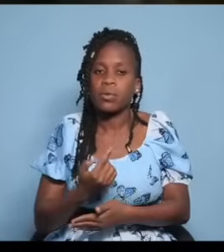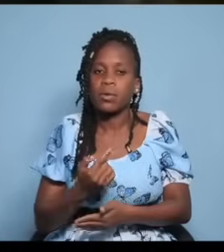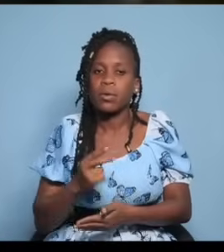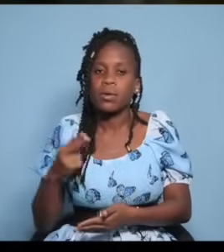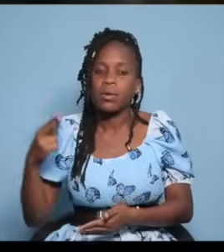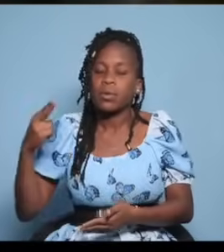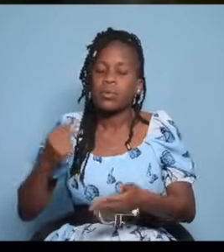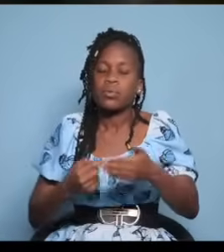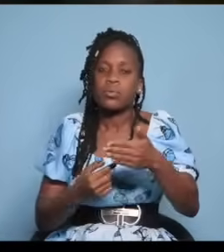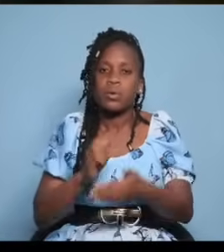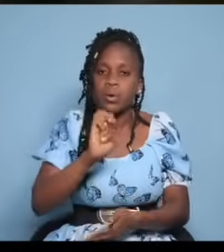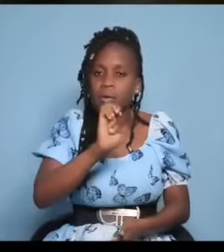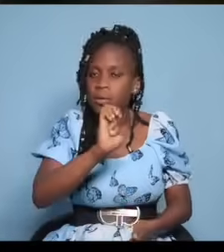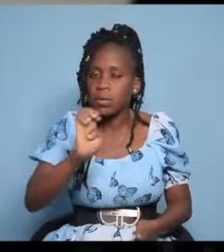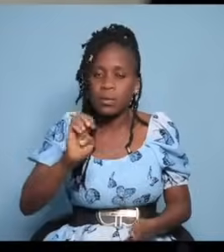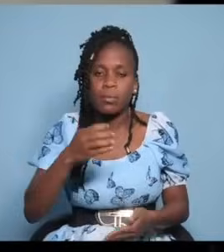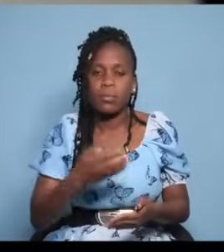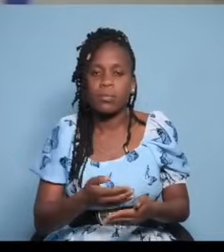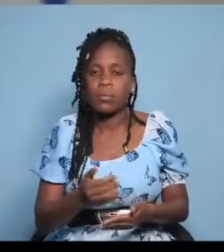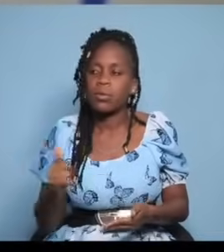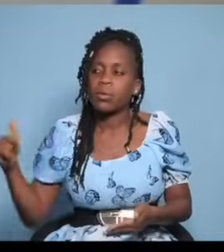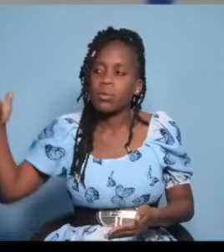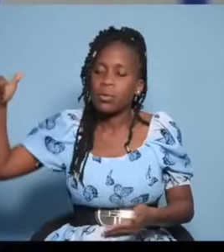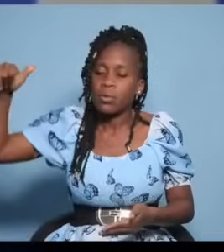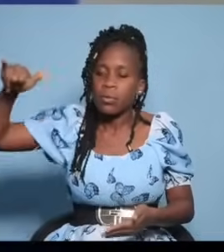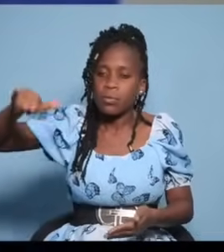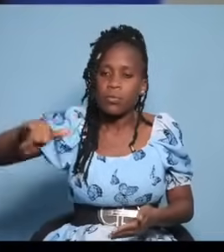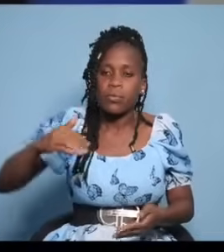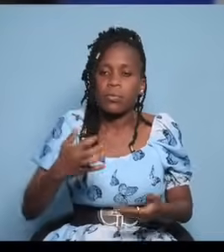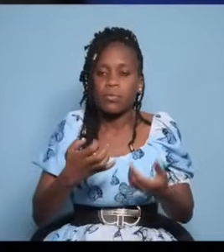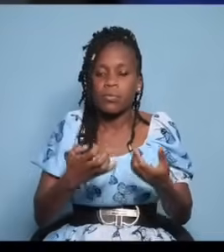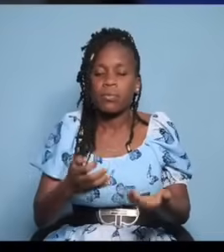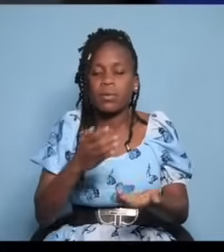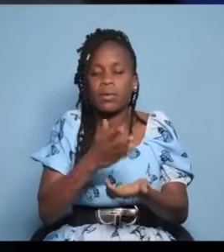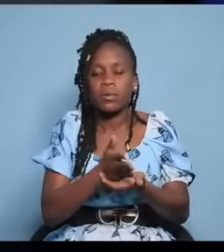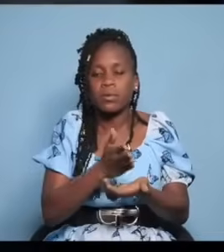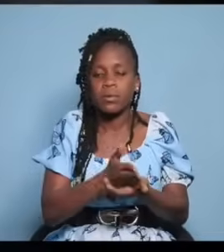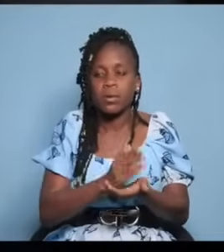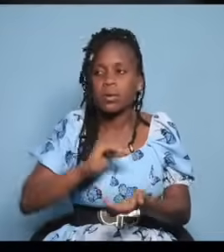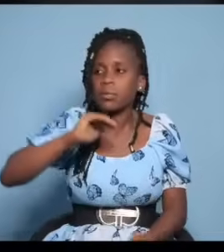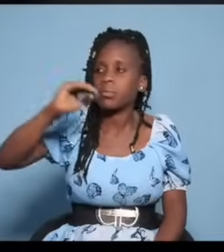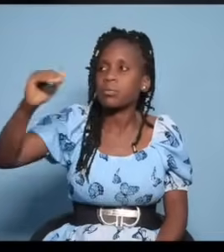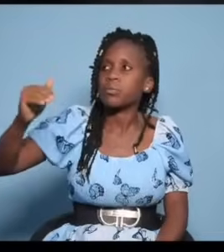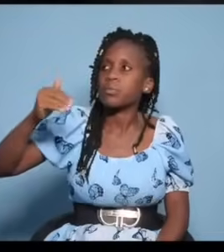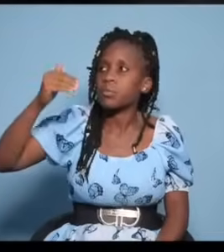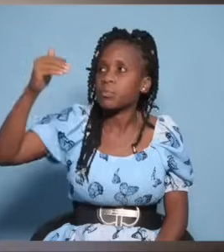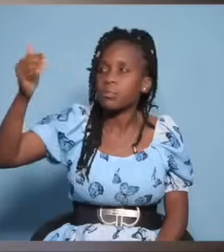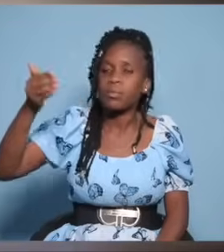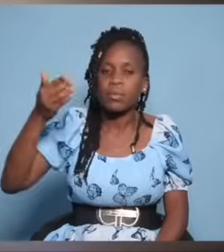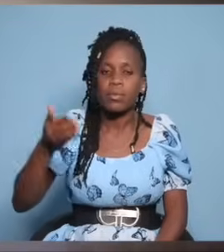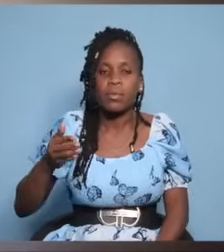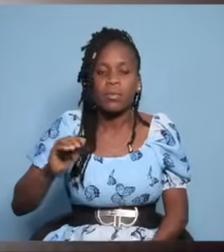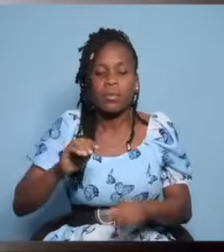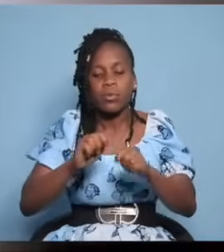helikopta ilianguka vibaya katika safu za milima Zulia, kilomita 15 mpakani